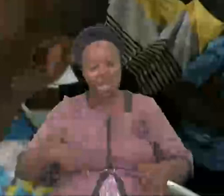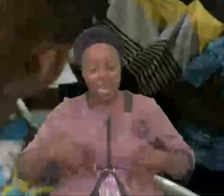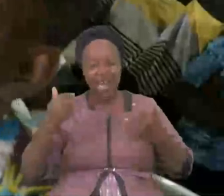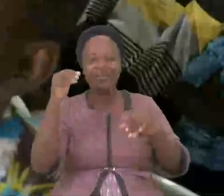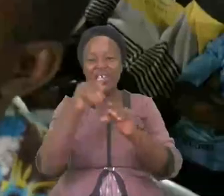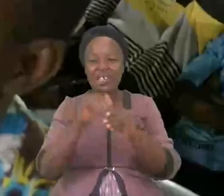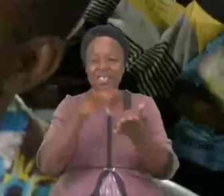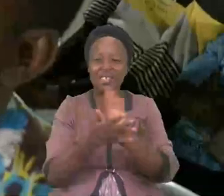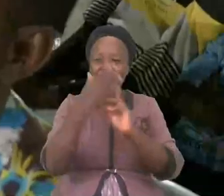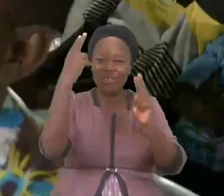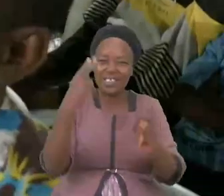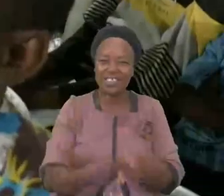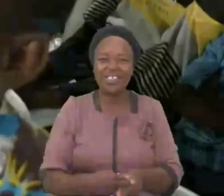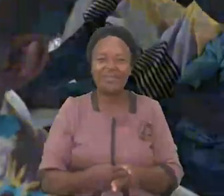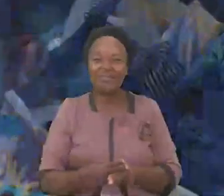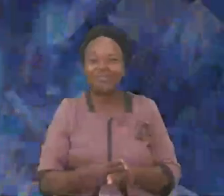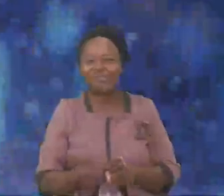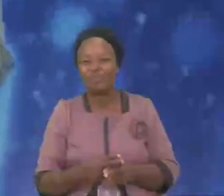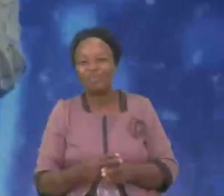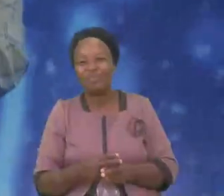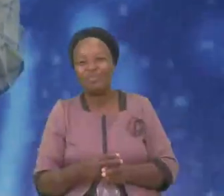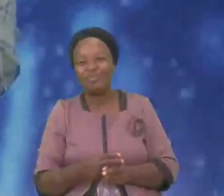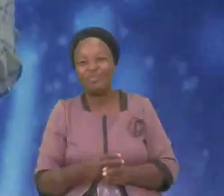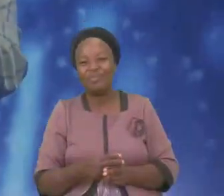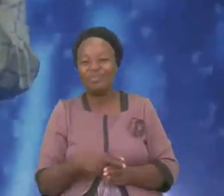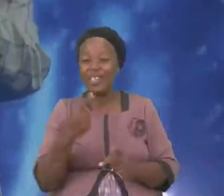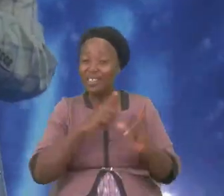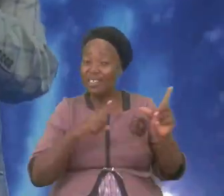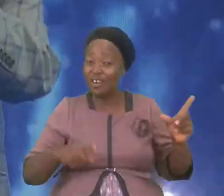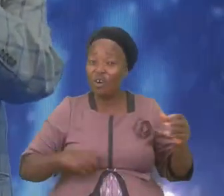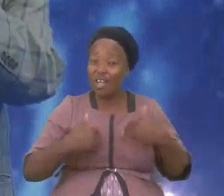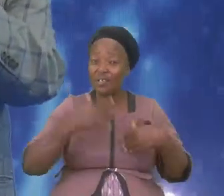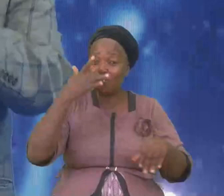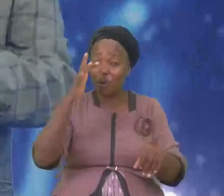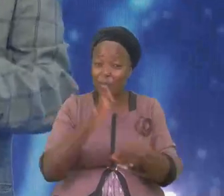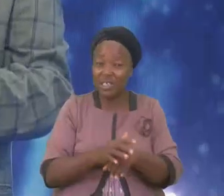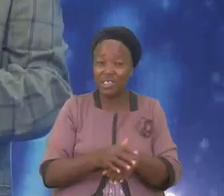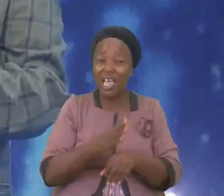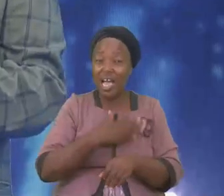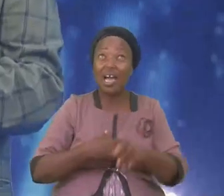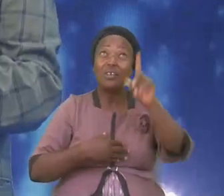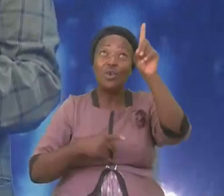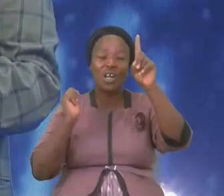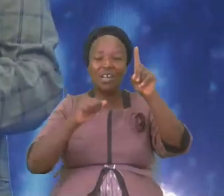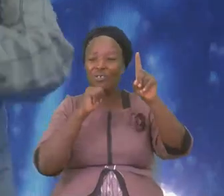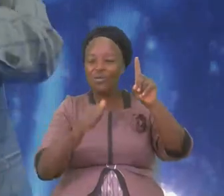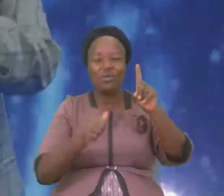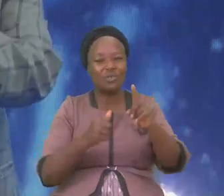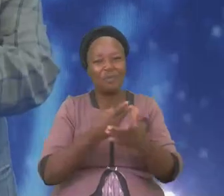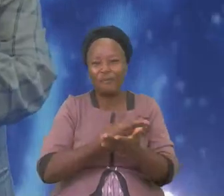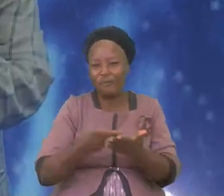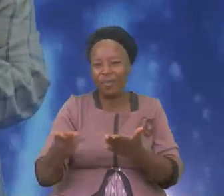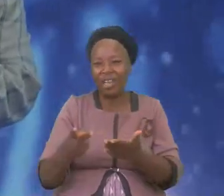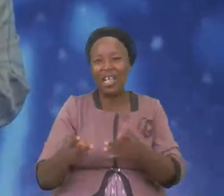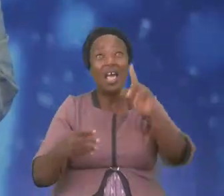Meilleure vie au nom de Jésus. Le Seigneur a promis et ne peut échouer. Je